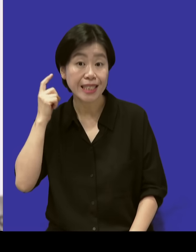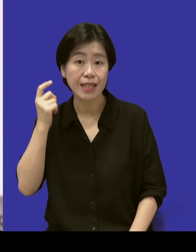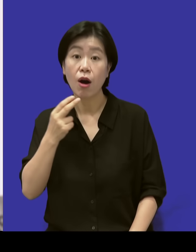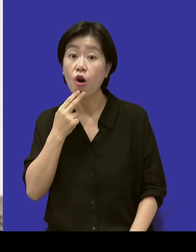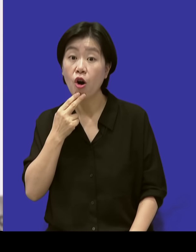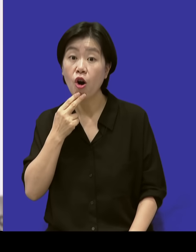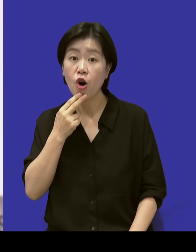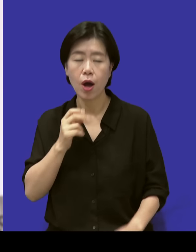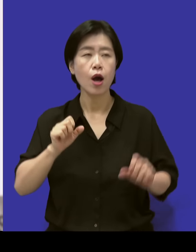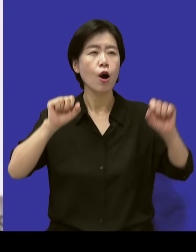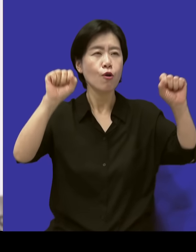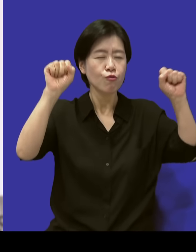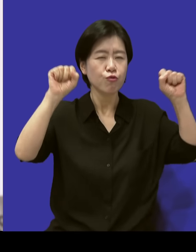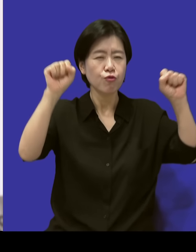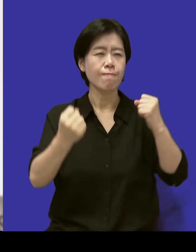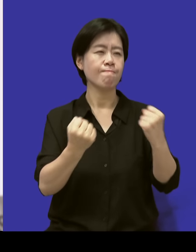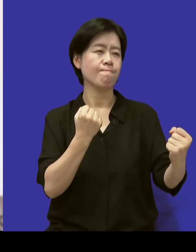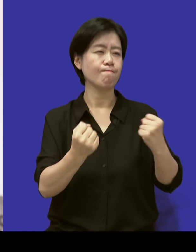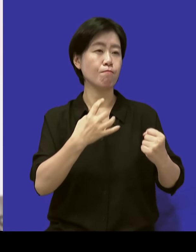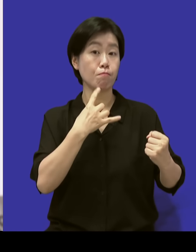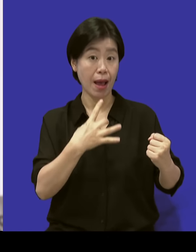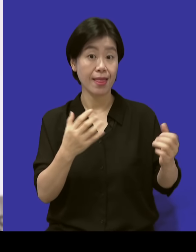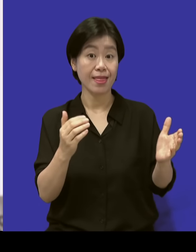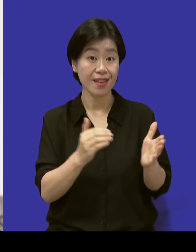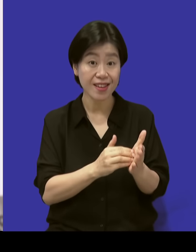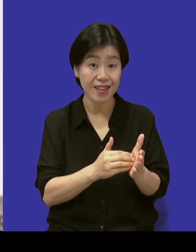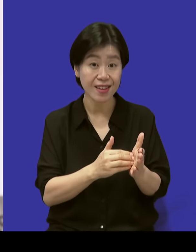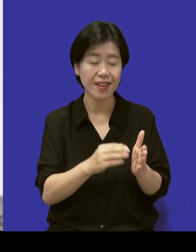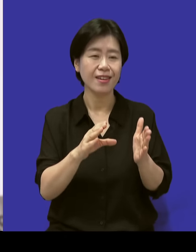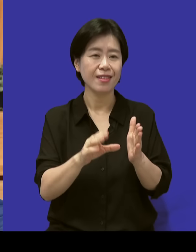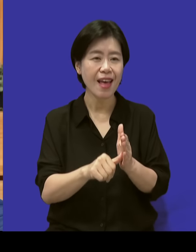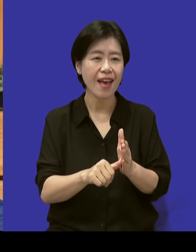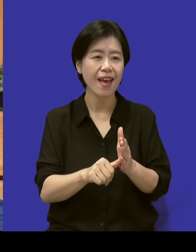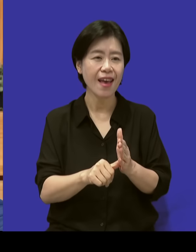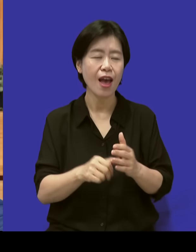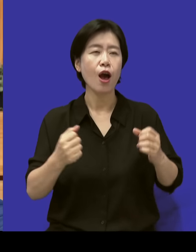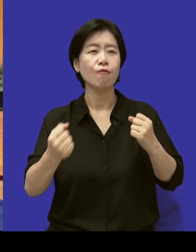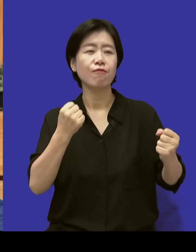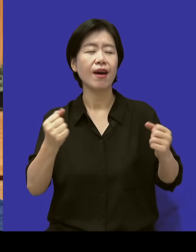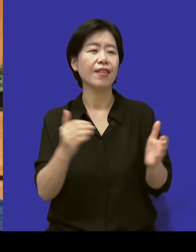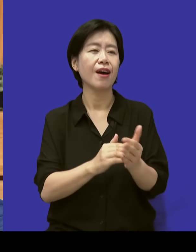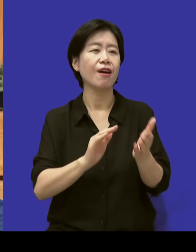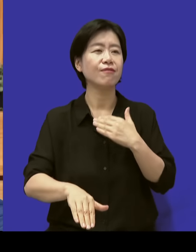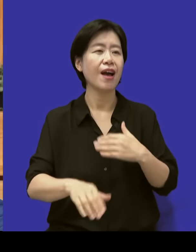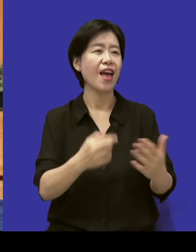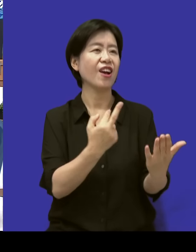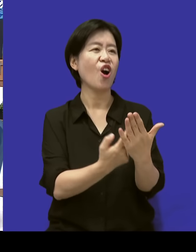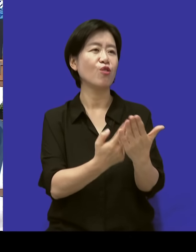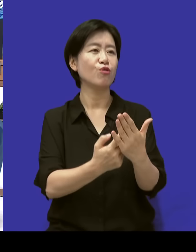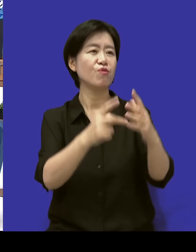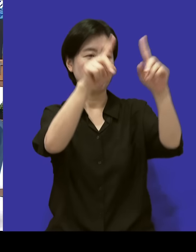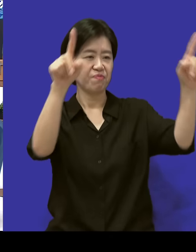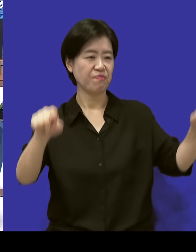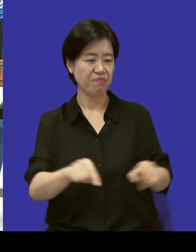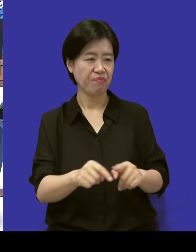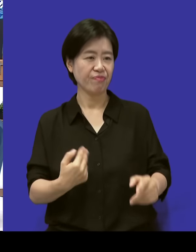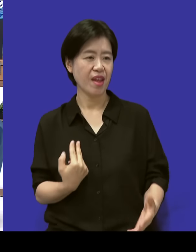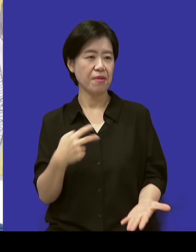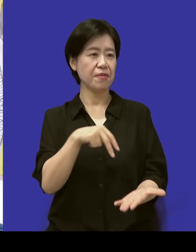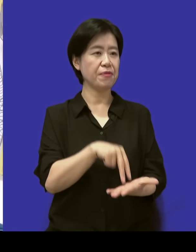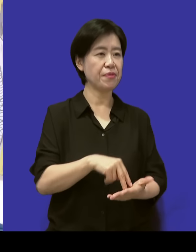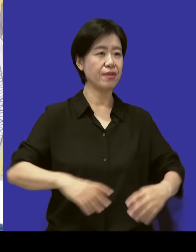운동했을 때는 제가 거울을 많이 보면서 내가 제 좌우도치에 빠져가지고 막 근육 이렇게 막 보기도 하고 그렇죠. 그 재미라는 거죠. 예, 운동